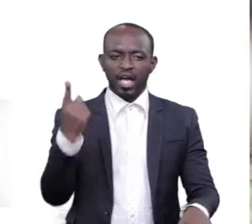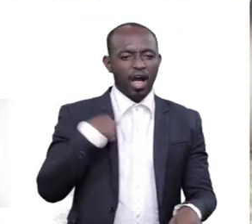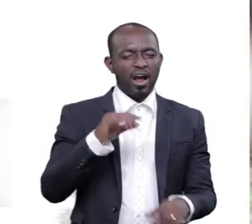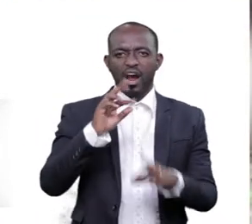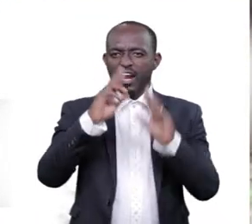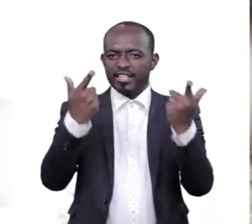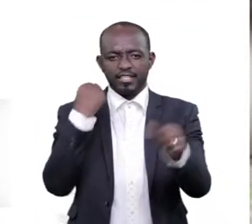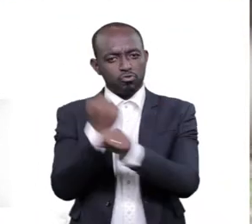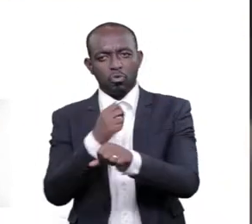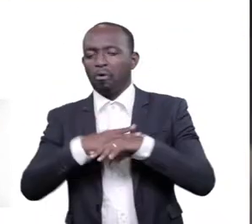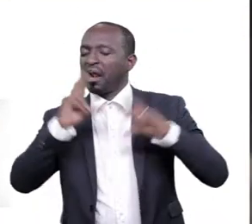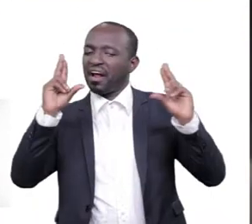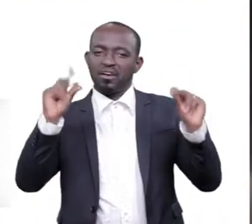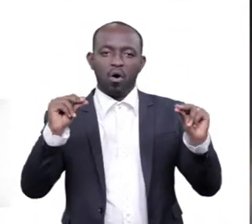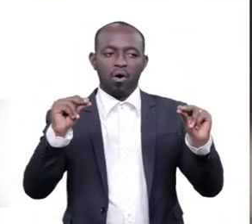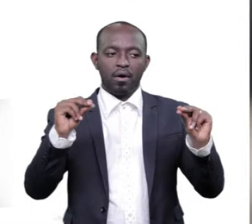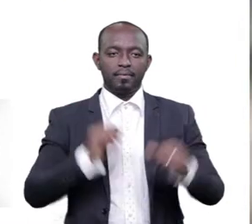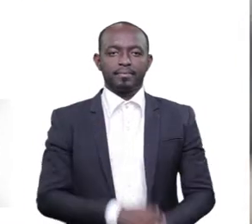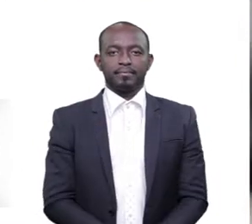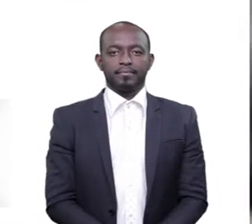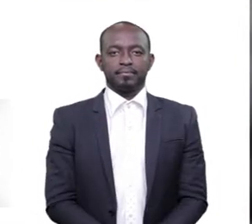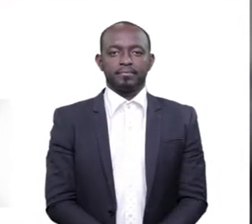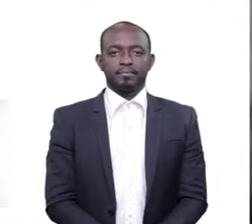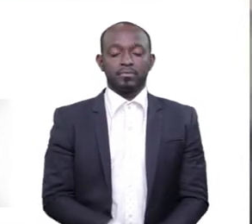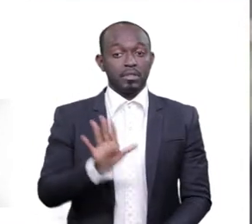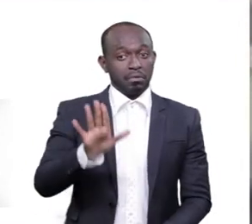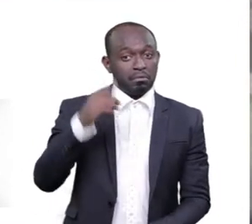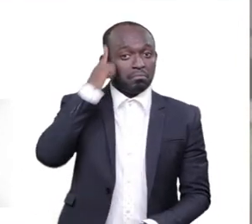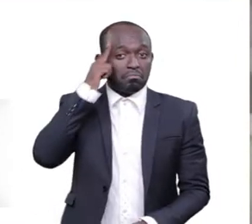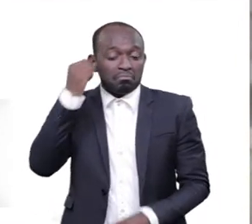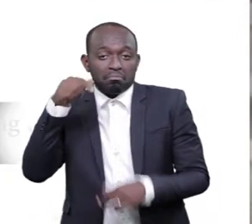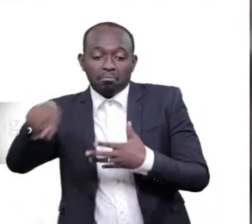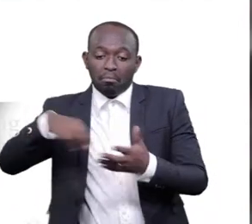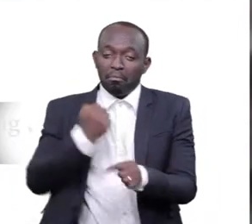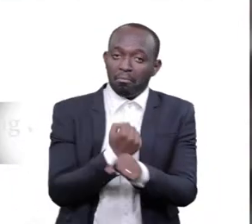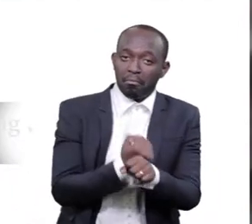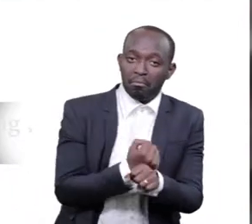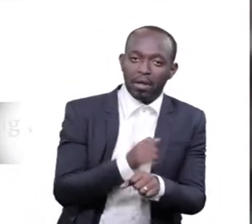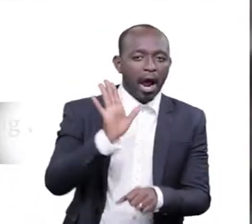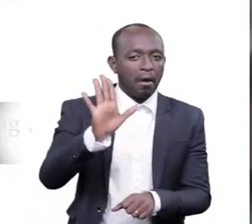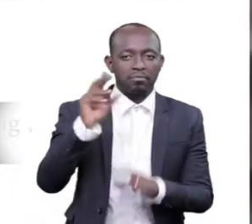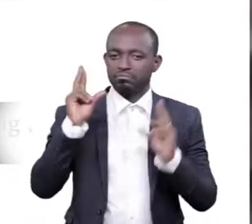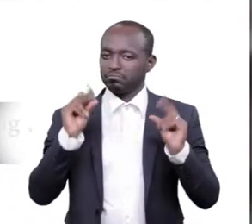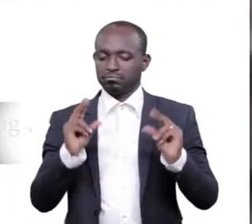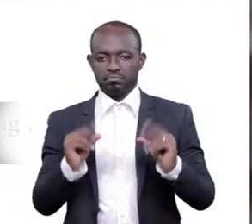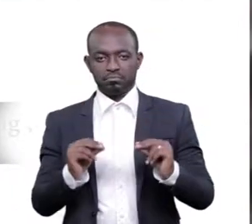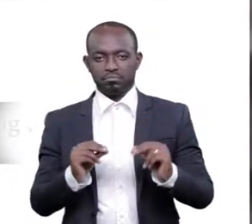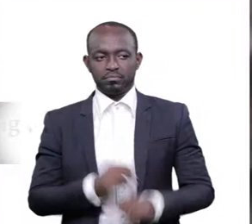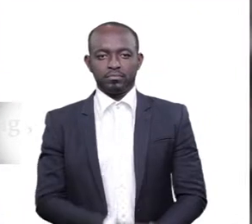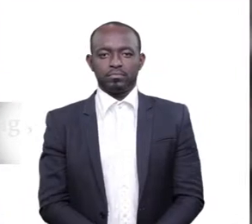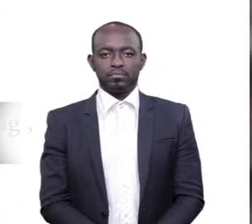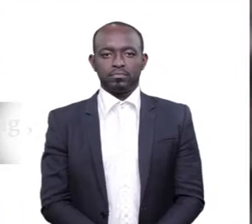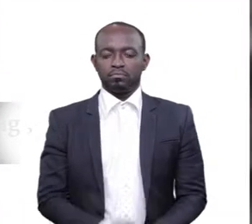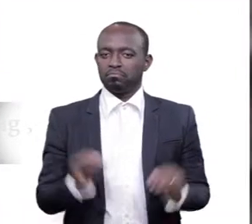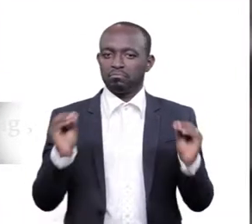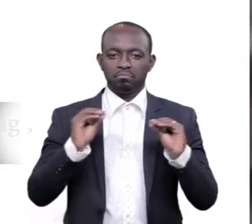kintu ashobora gukora cyangwa se yabatekereza kugeraho ariko ibyo si byo kuko